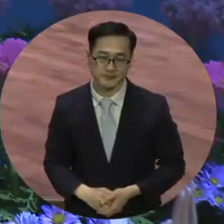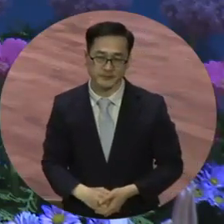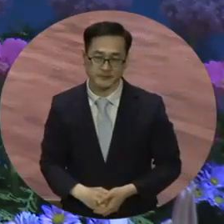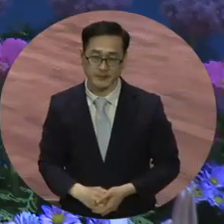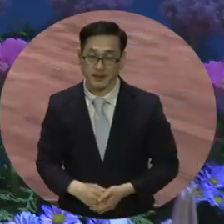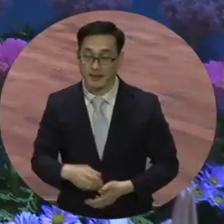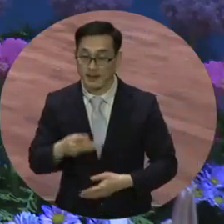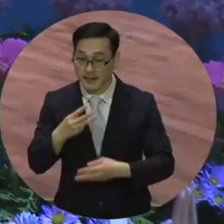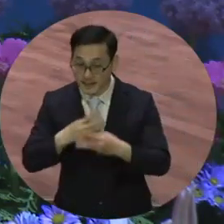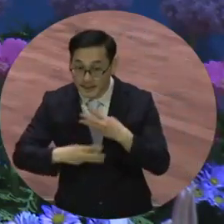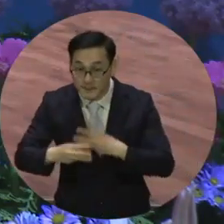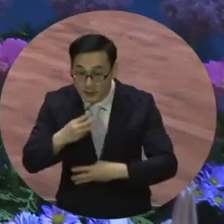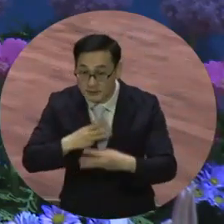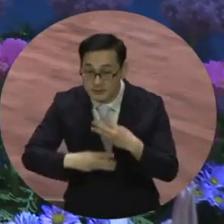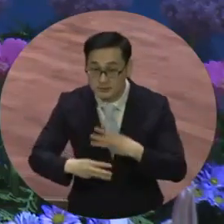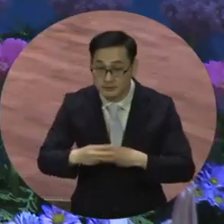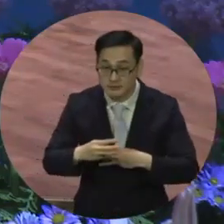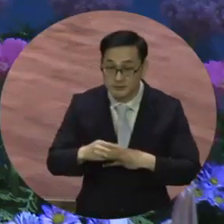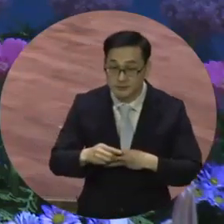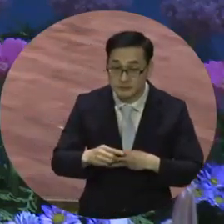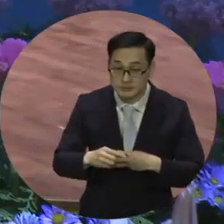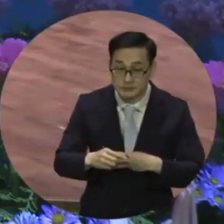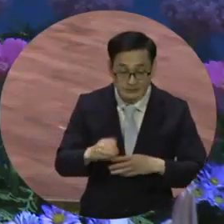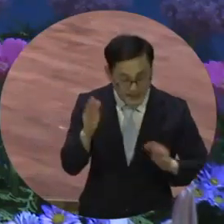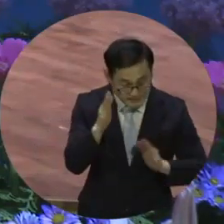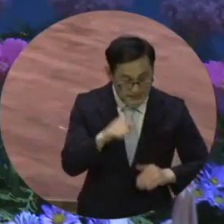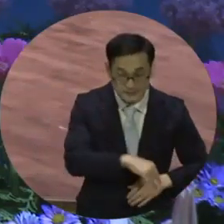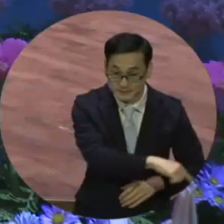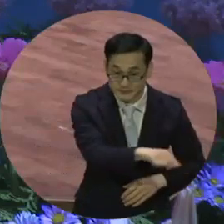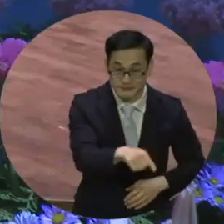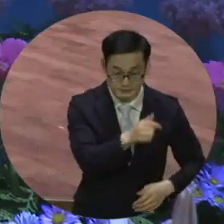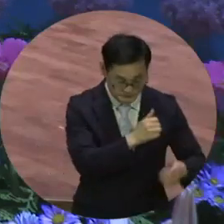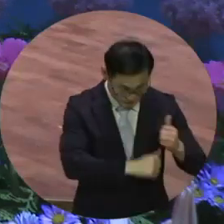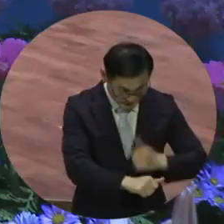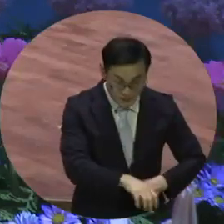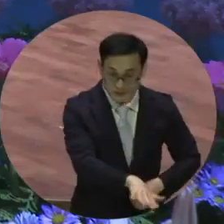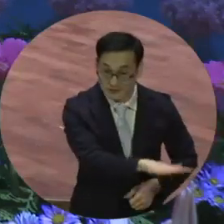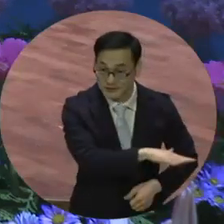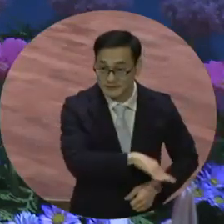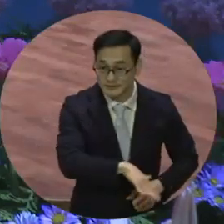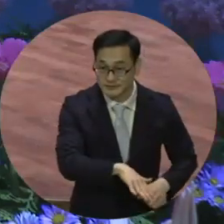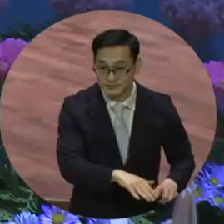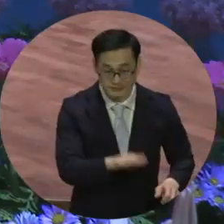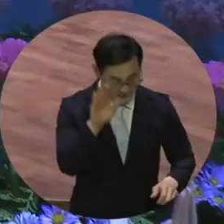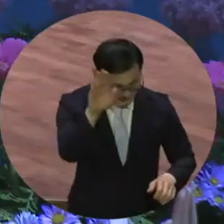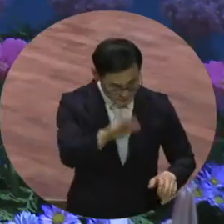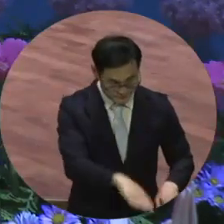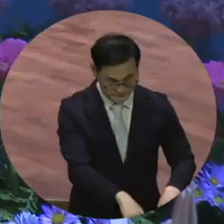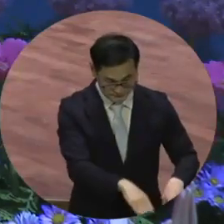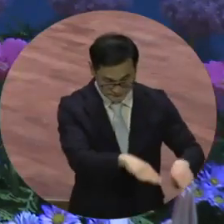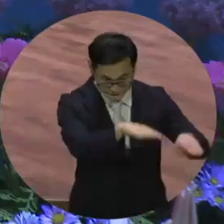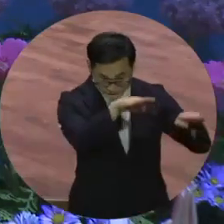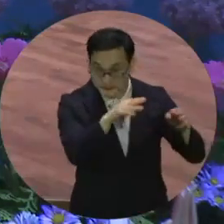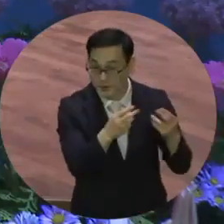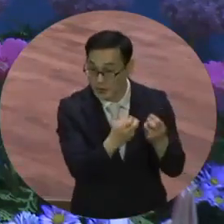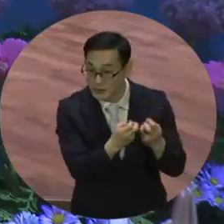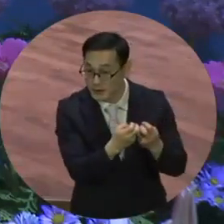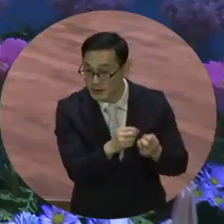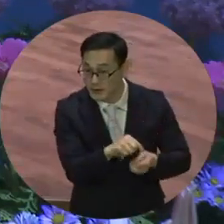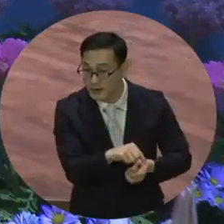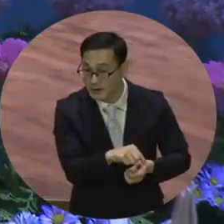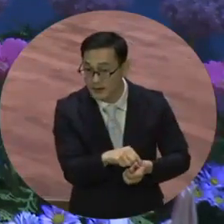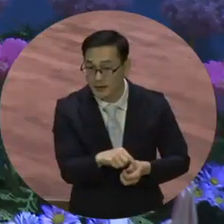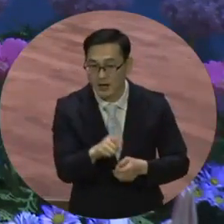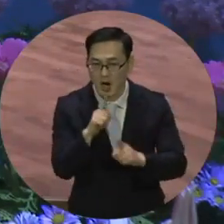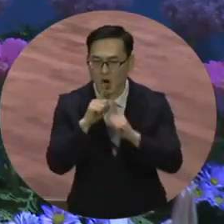렘넌트가요. 우리가 우리 후대들이 이제 어떻게 자라야 되는가 하니까 이 언약 안에서 이제